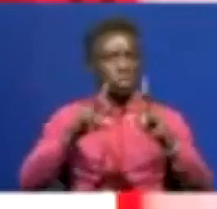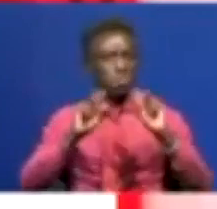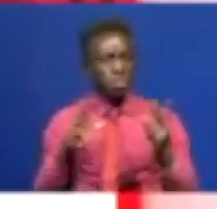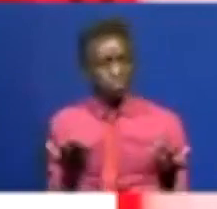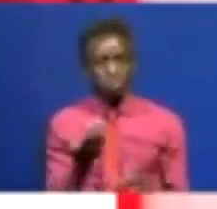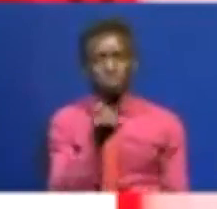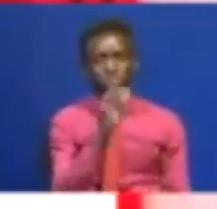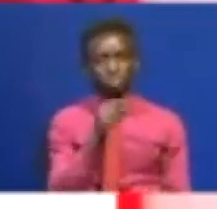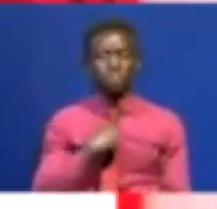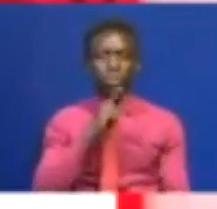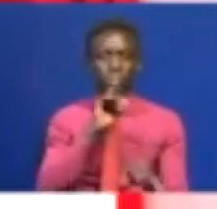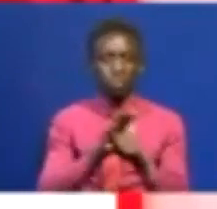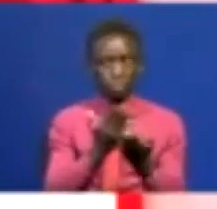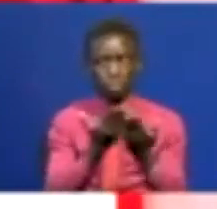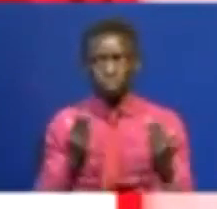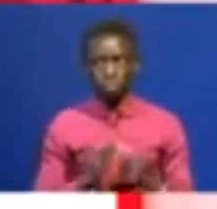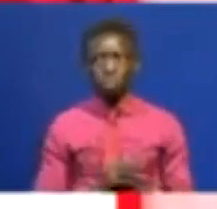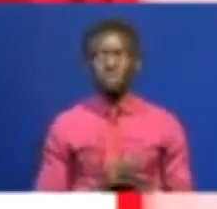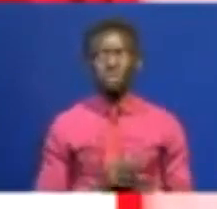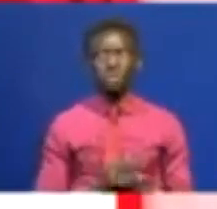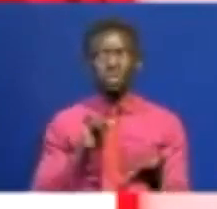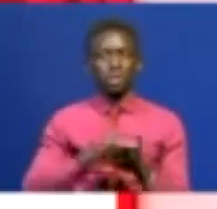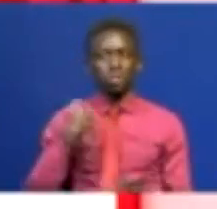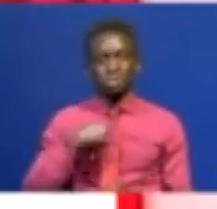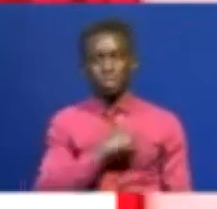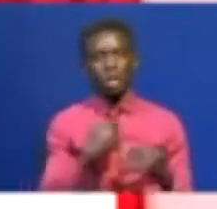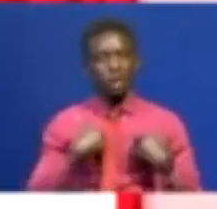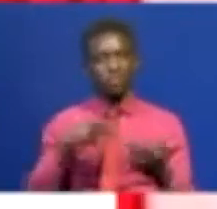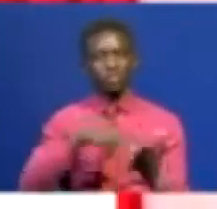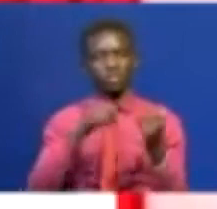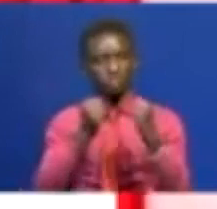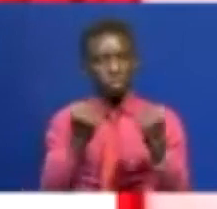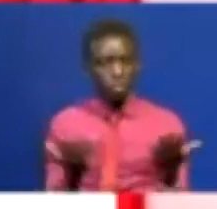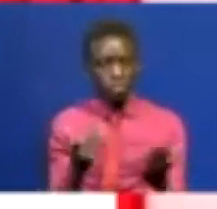So I want to assure you, we have stabilized the economy